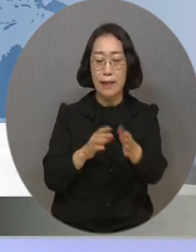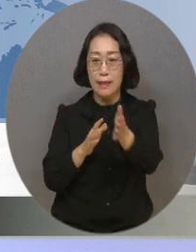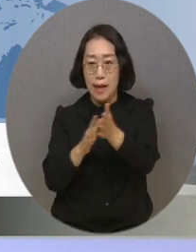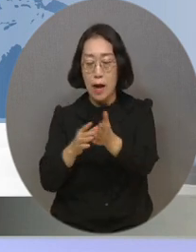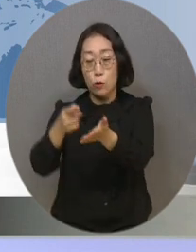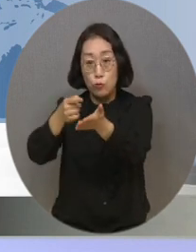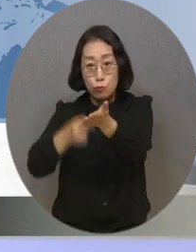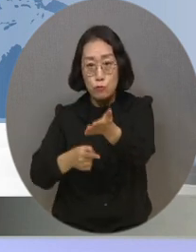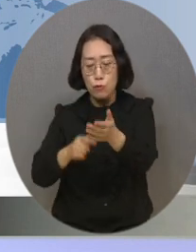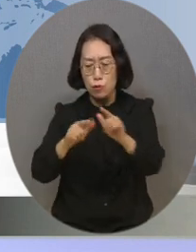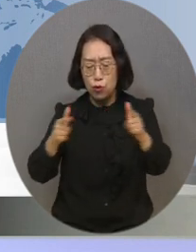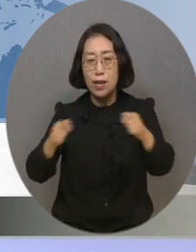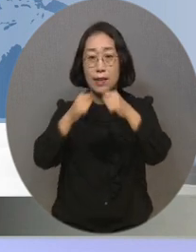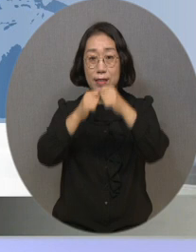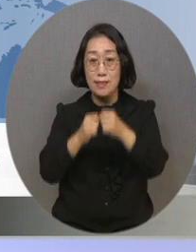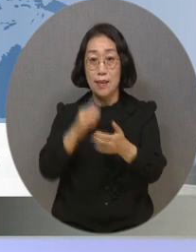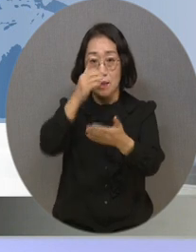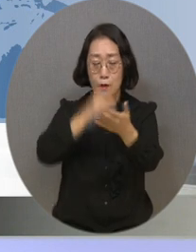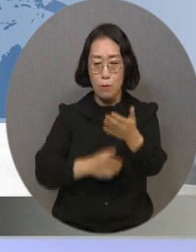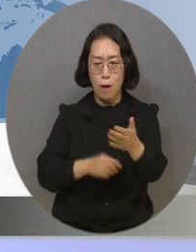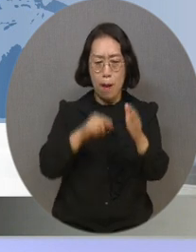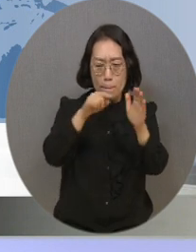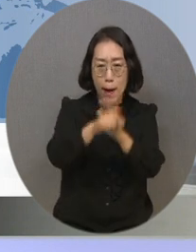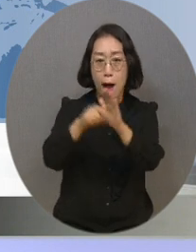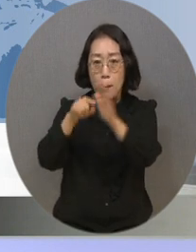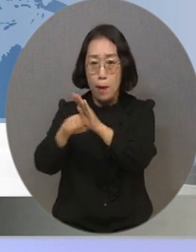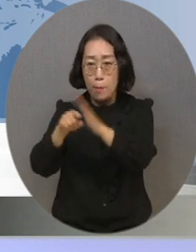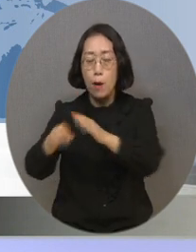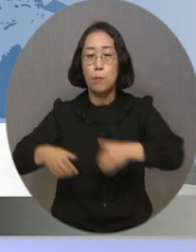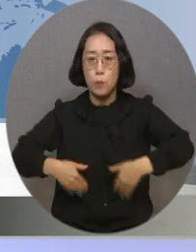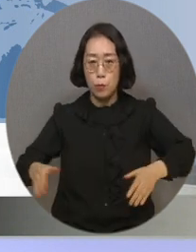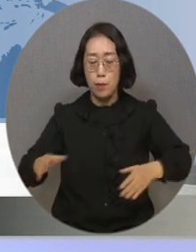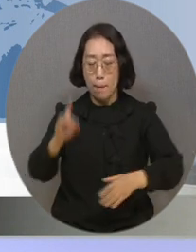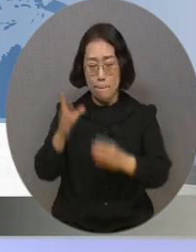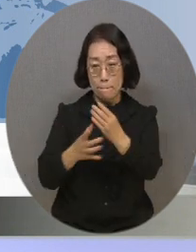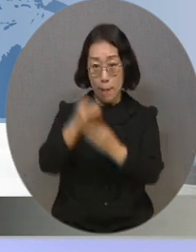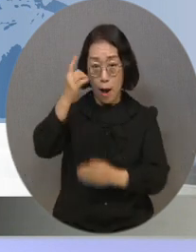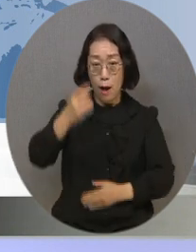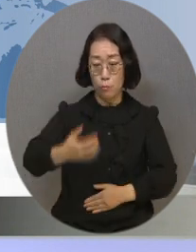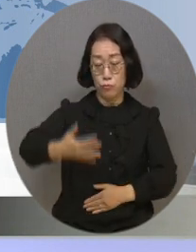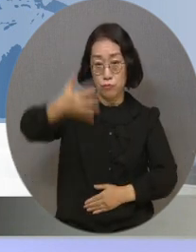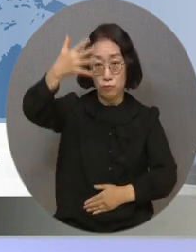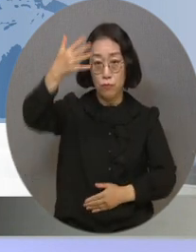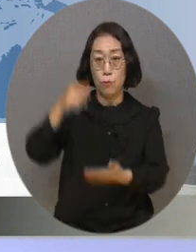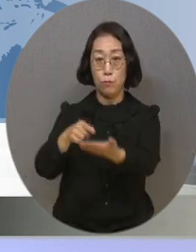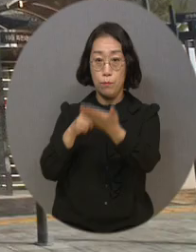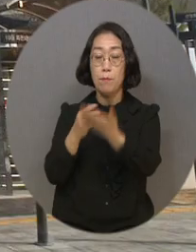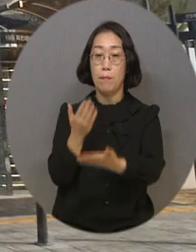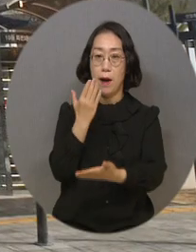수술 내역 등을 해당 기관에 일일이 찾지 않고도 한 번에 확인할 수 있습니다.